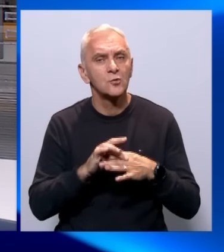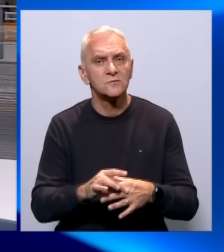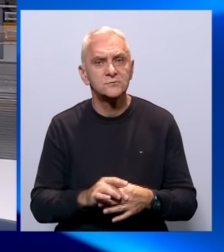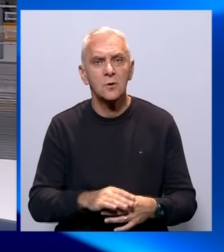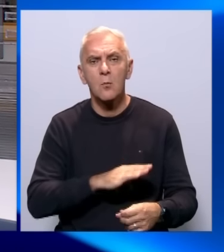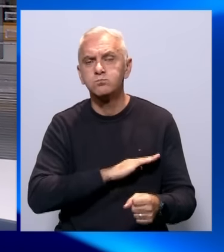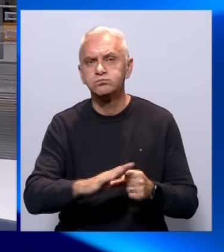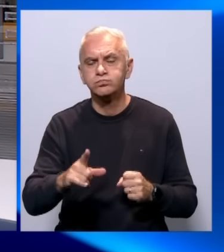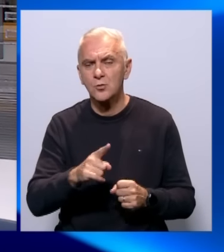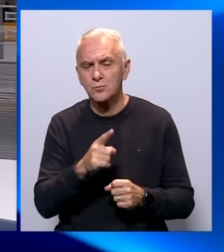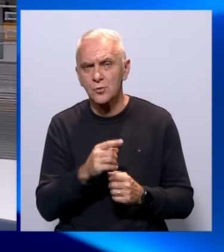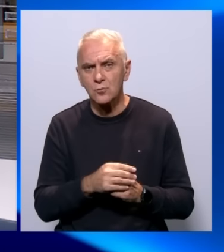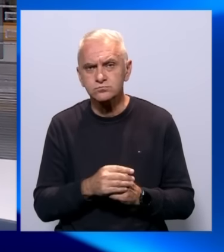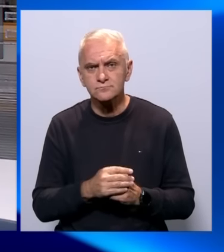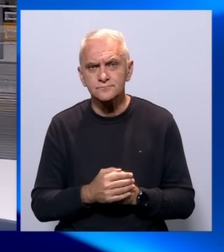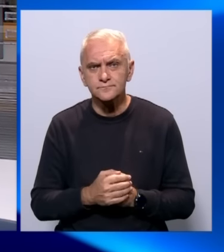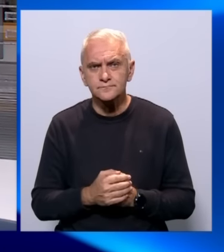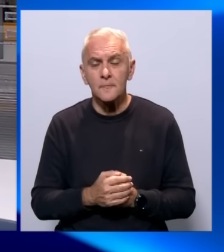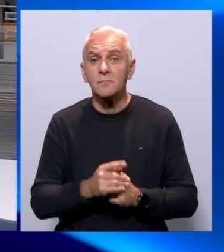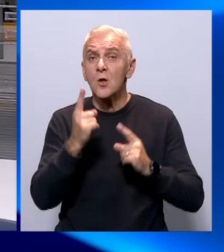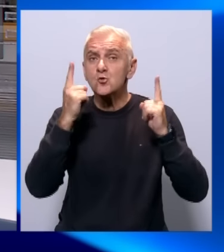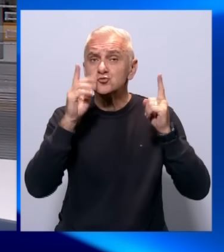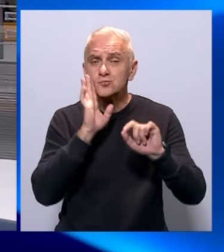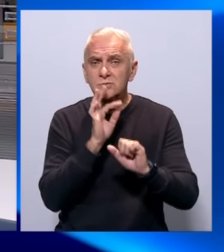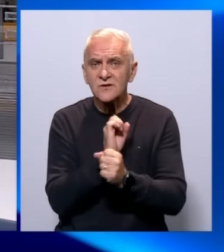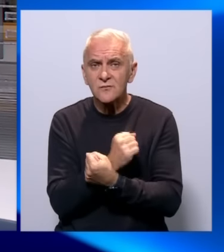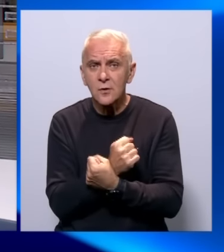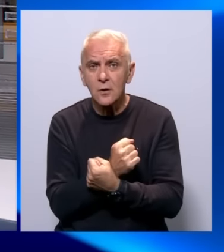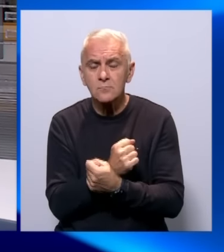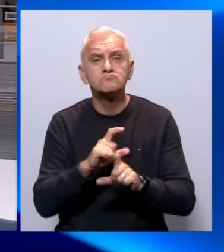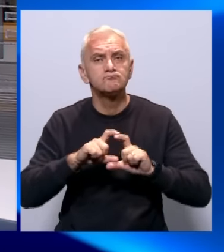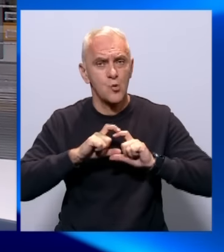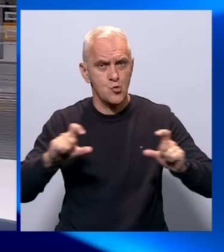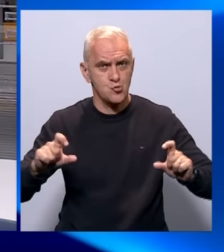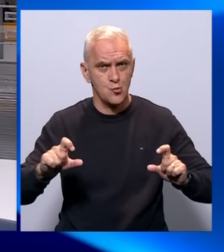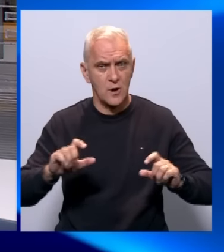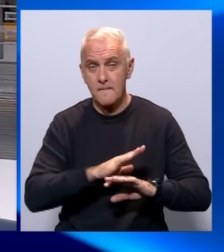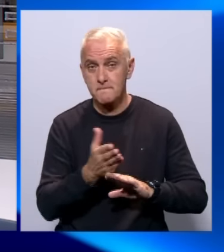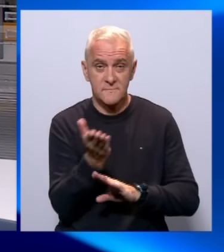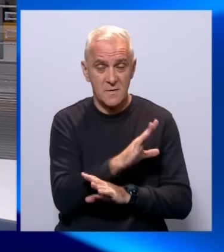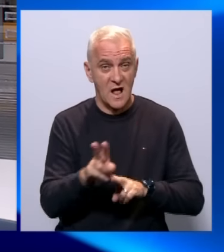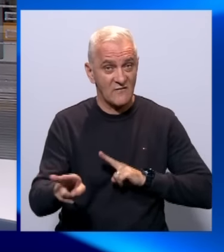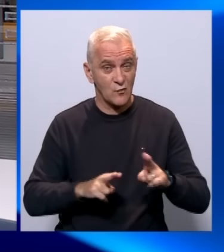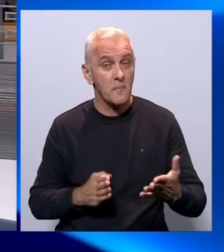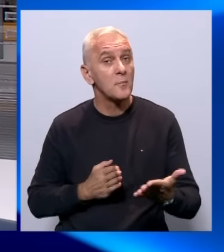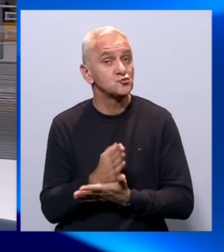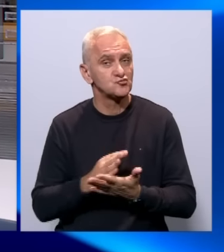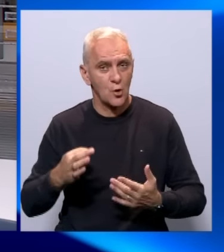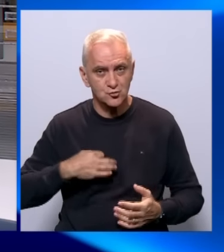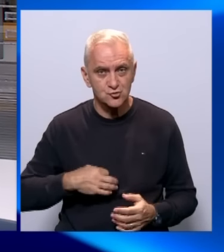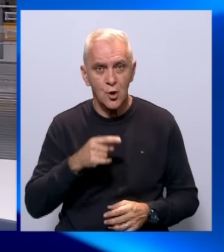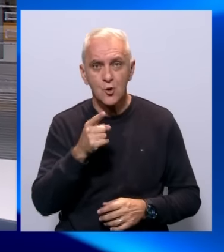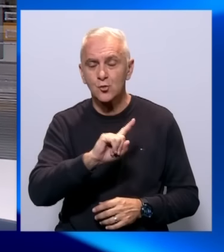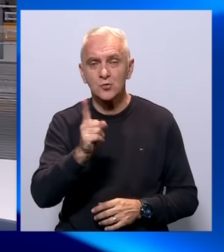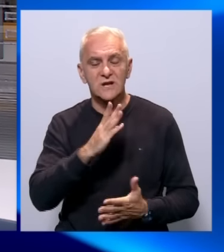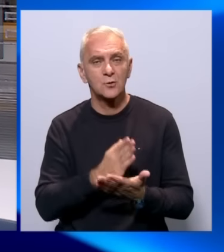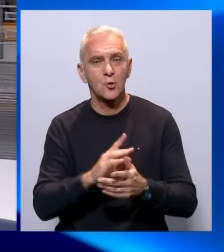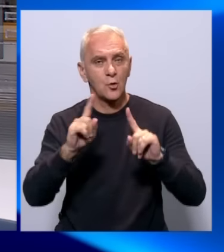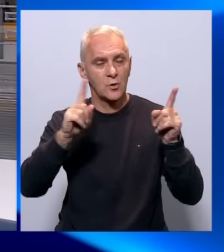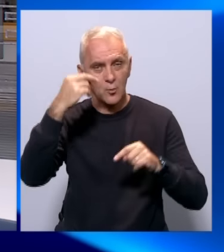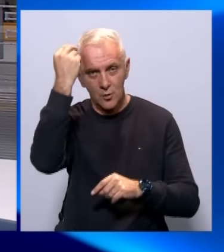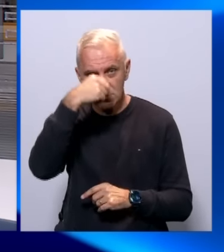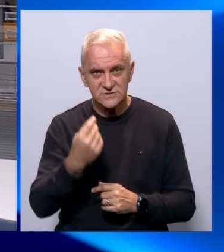bi dovesti do potpune anarhije. Dok je sud Bosne i Hercegovine izmirio dugovanja prema advokatima po službenoj dužnosti, to se